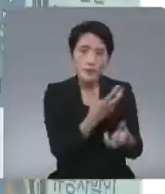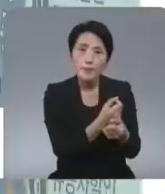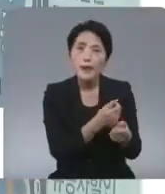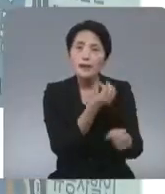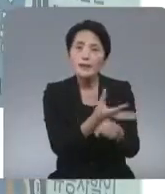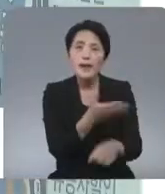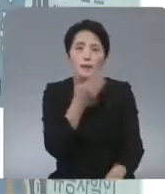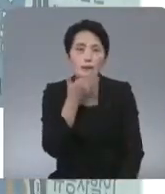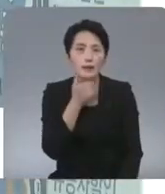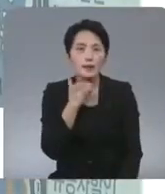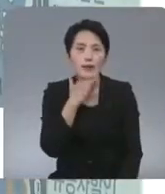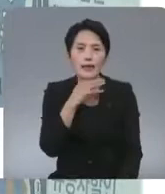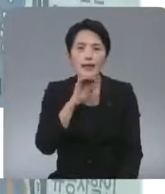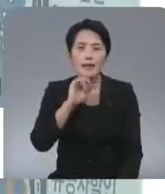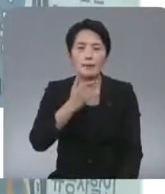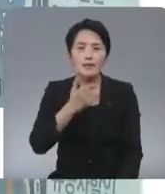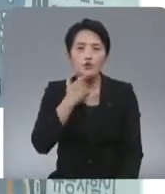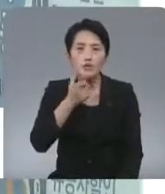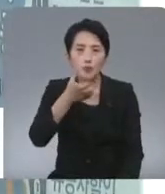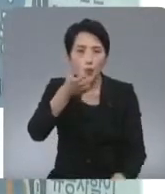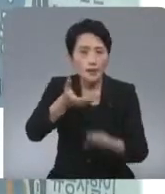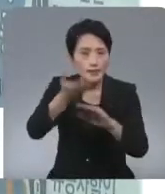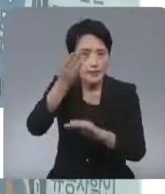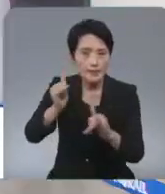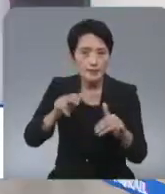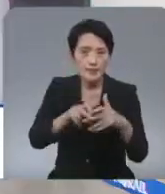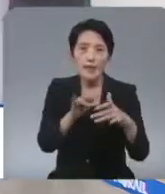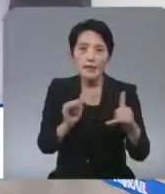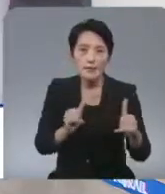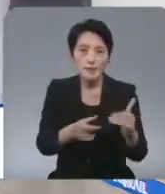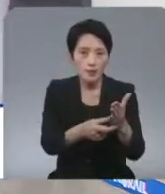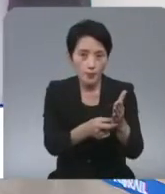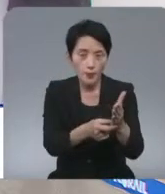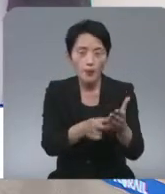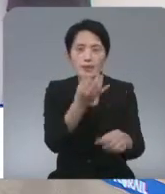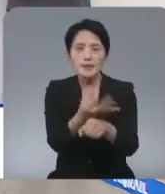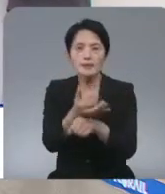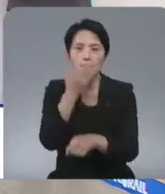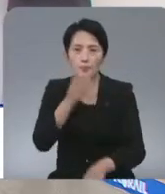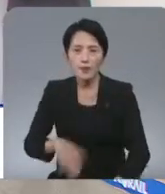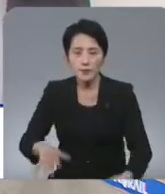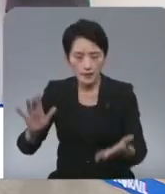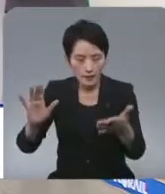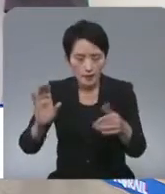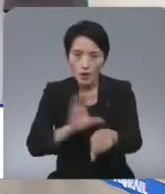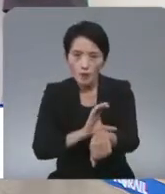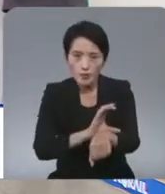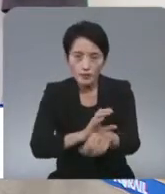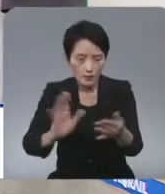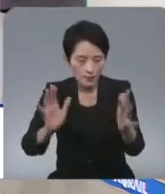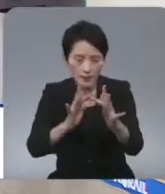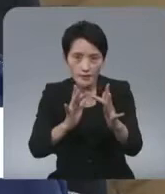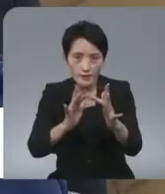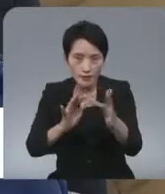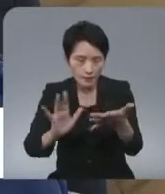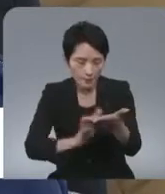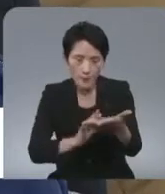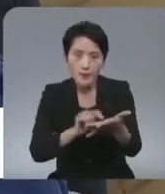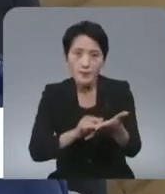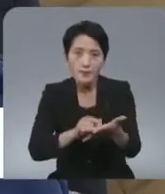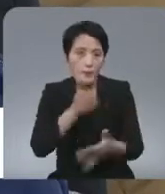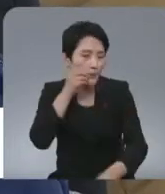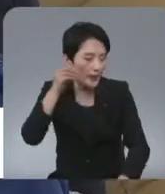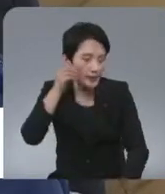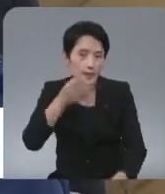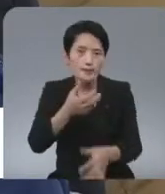话最多预订3张单程或6张往返票后，在火车站领取车票。韩国铁道公社12